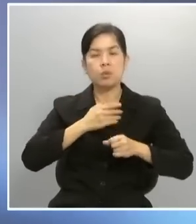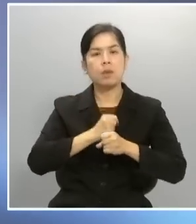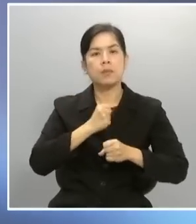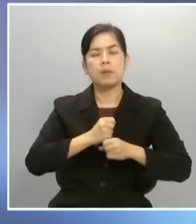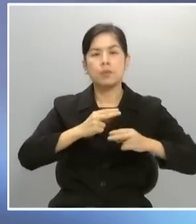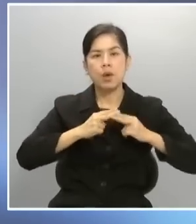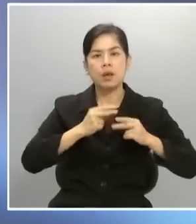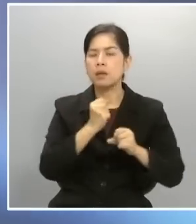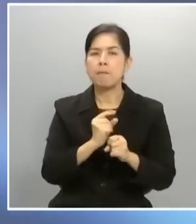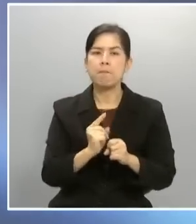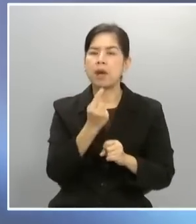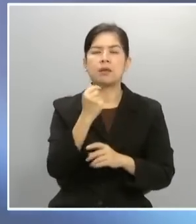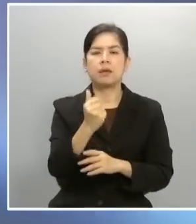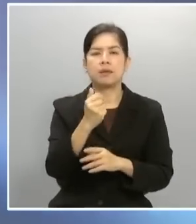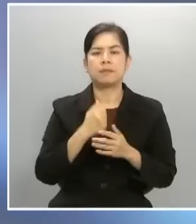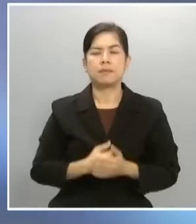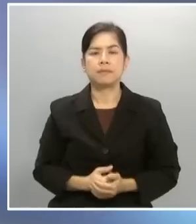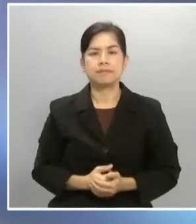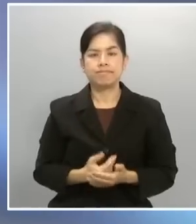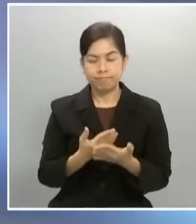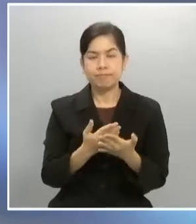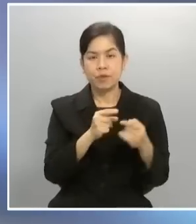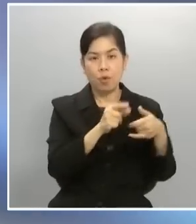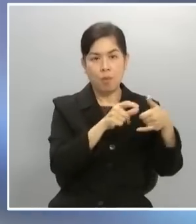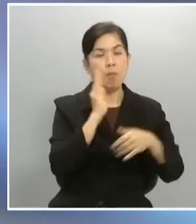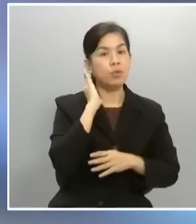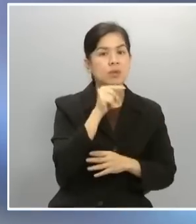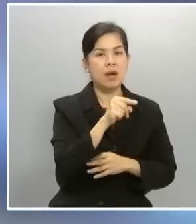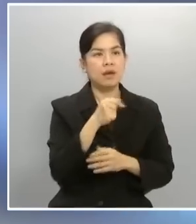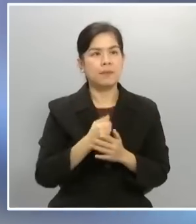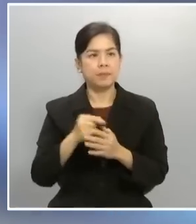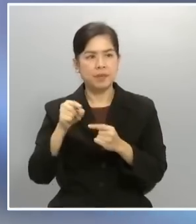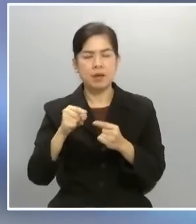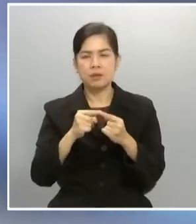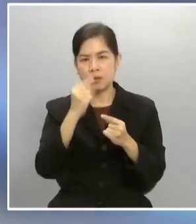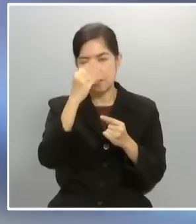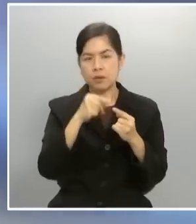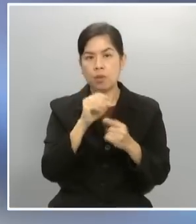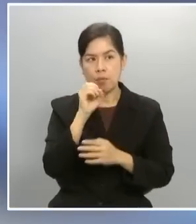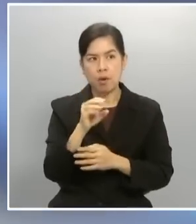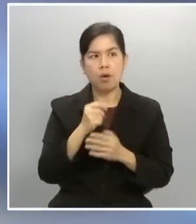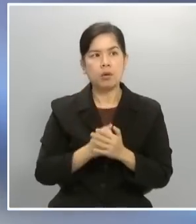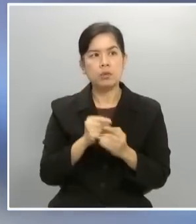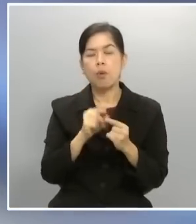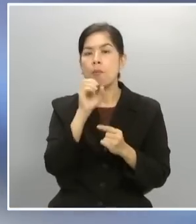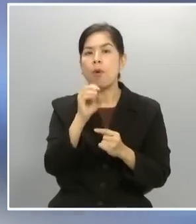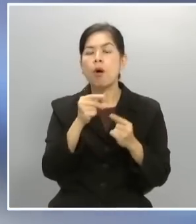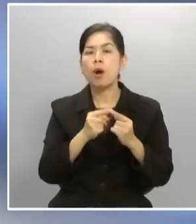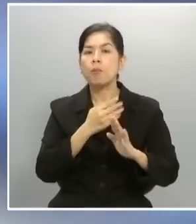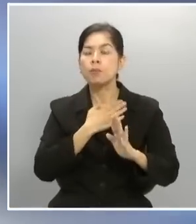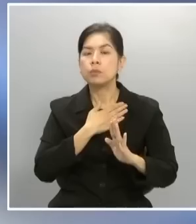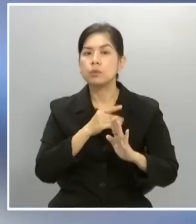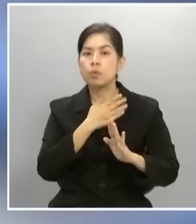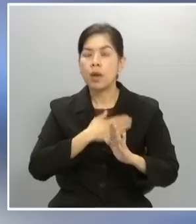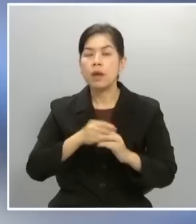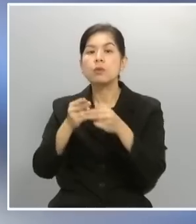ทำใหม่ได้อีกเสมอนี่นะฮใจเย็นๆเถอะนี่เเเรีเข้ามานะฮะคำนี้มันควรพูดกับตัวเองถ้าใจเย็นคนถึงจุดนี้